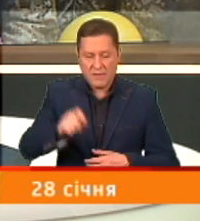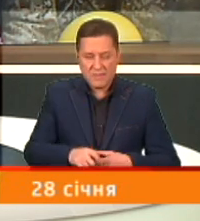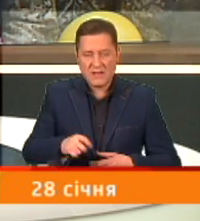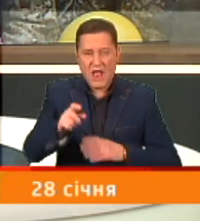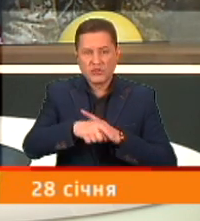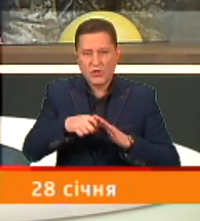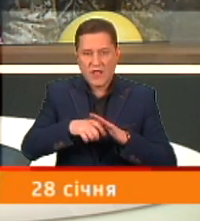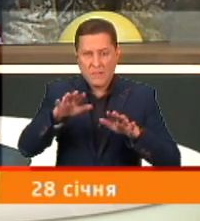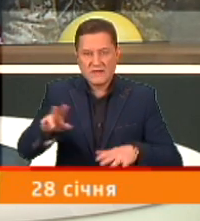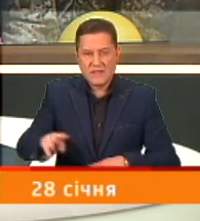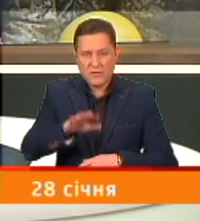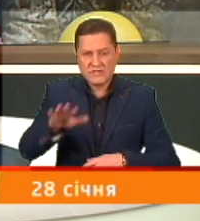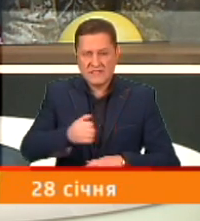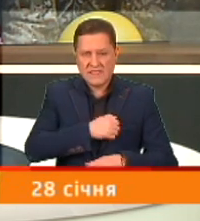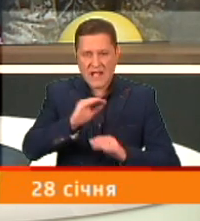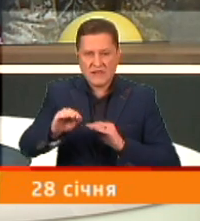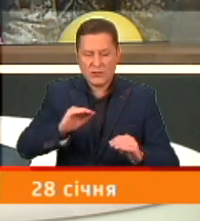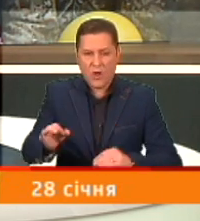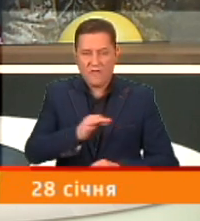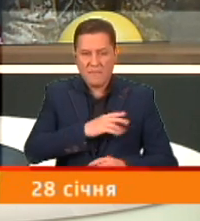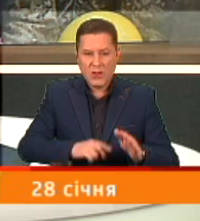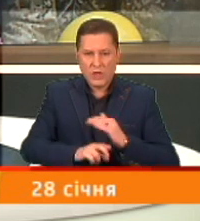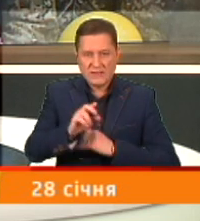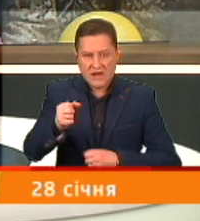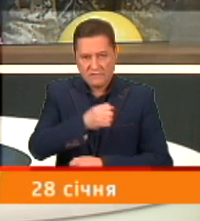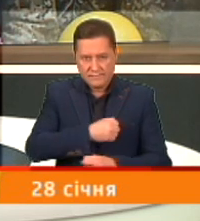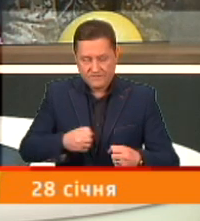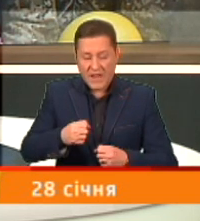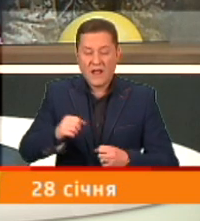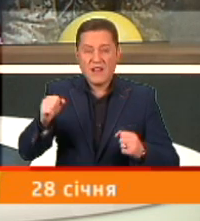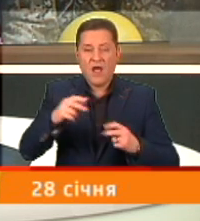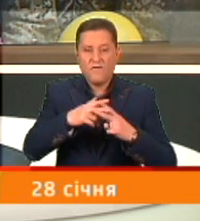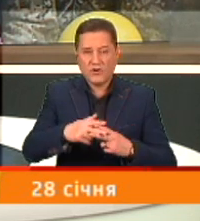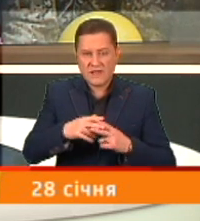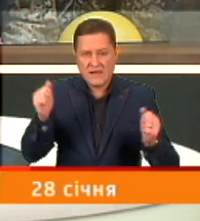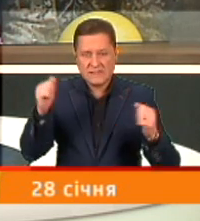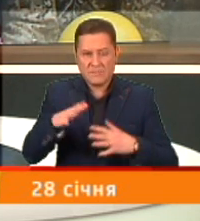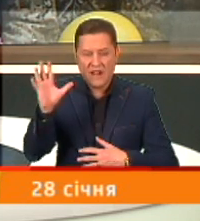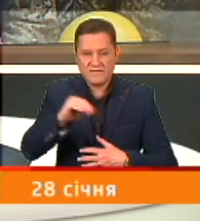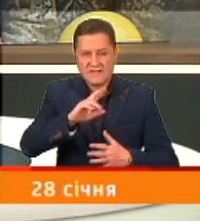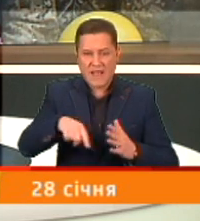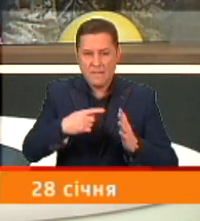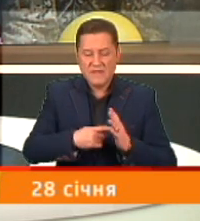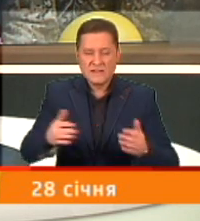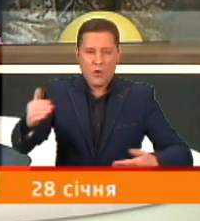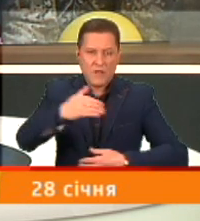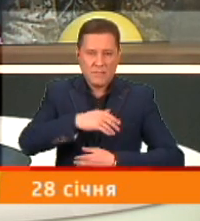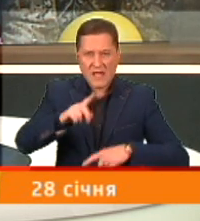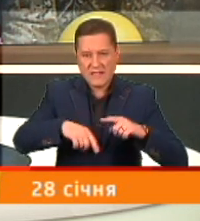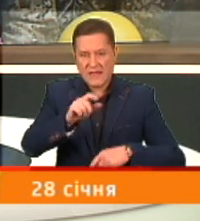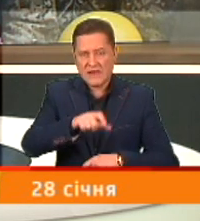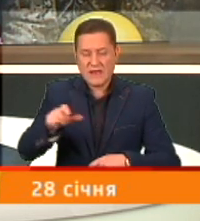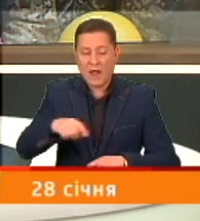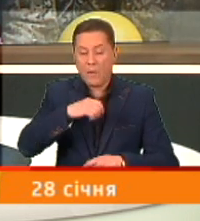до місця постійної дислокації у Білу Церкву. На вокзалі зібралося чи не все місто – обійняти рідних та подякувати